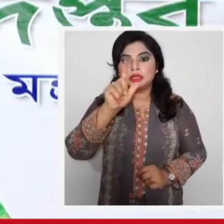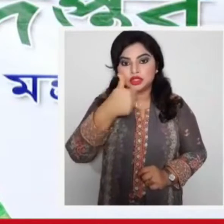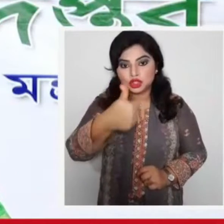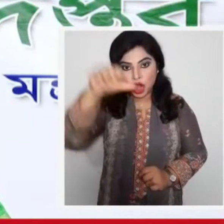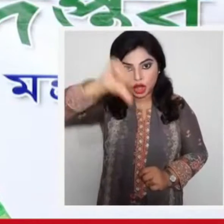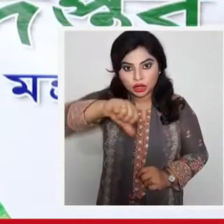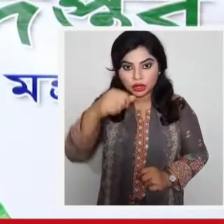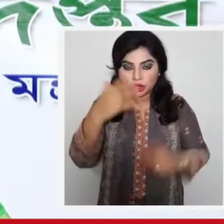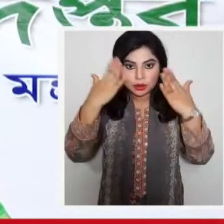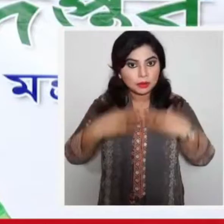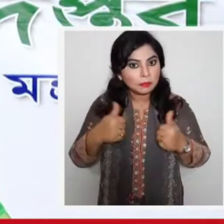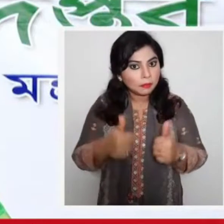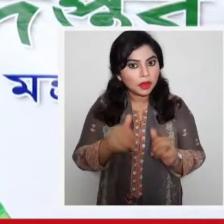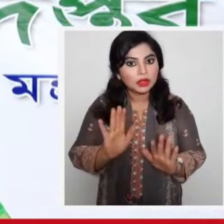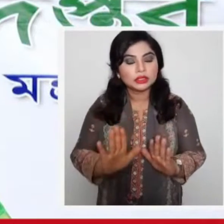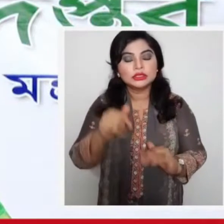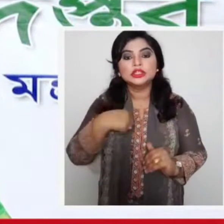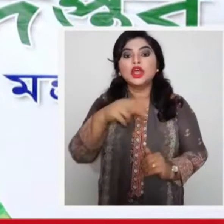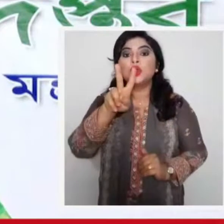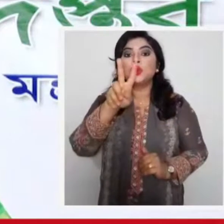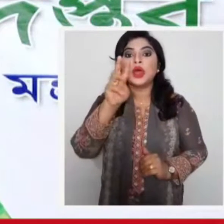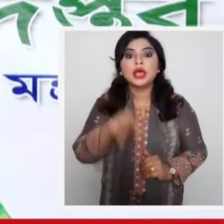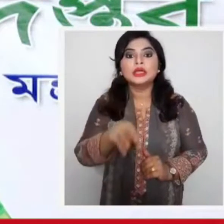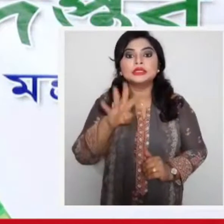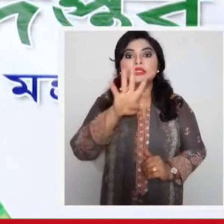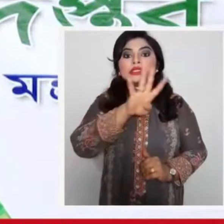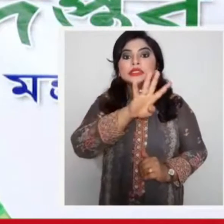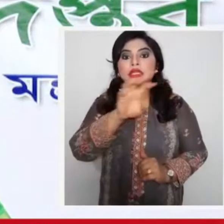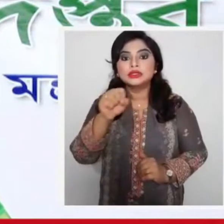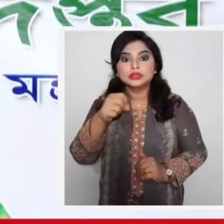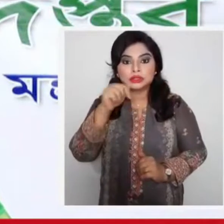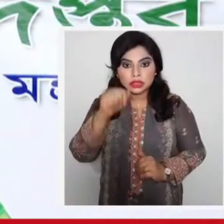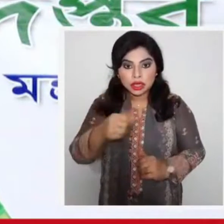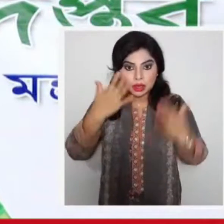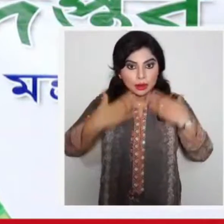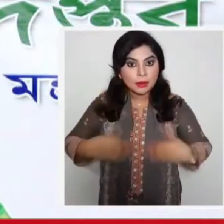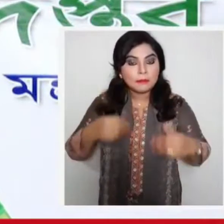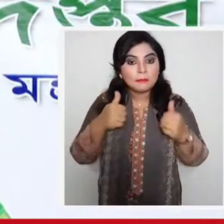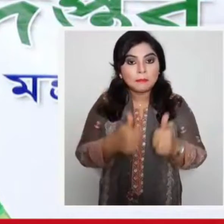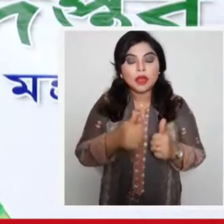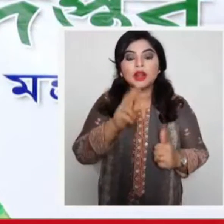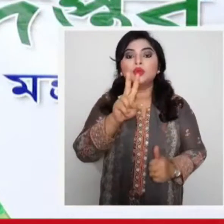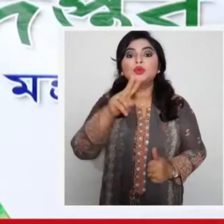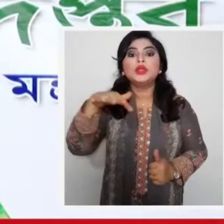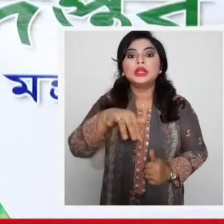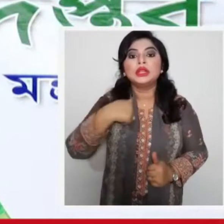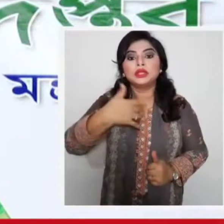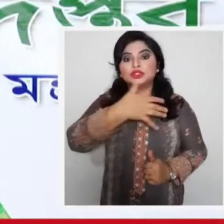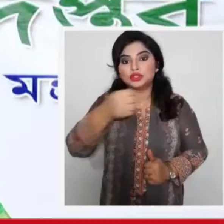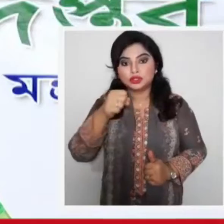তথ্য জানানো হয়। সব মিলে দেশে করোনা শনাক্ত হয়েছে 94,481 জনের, মোট মৃত্যু